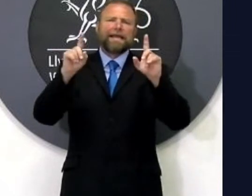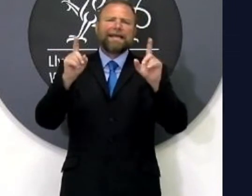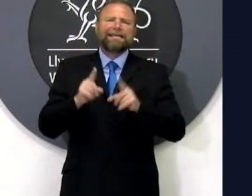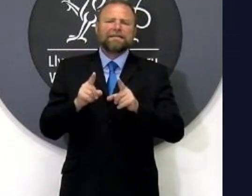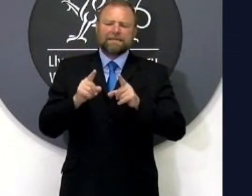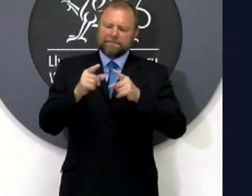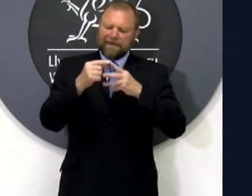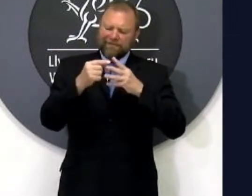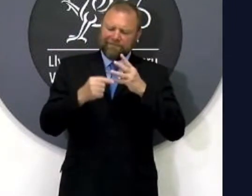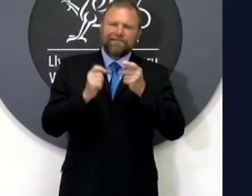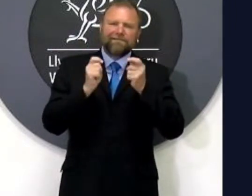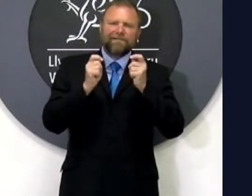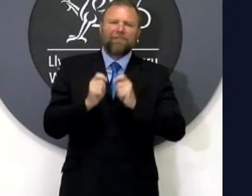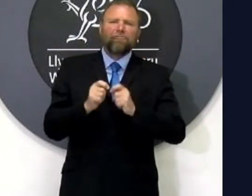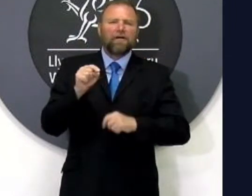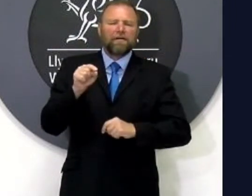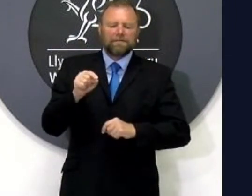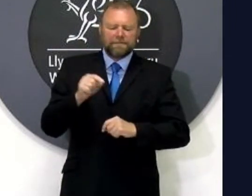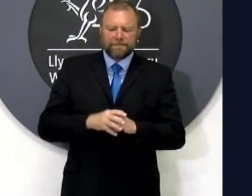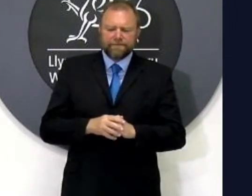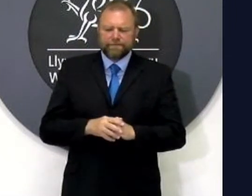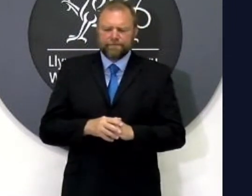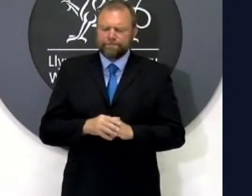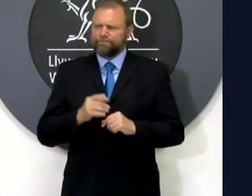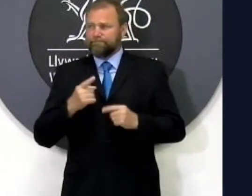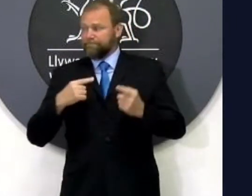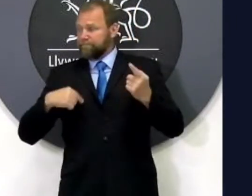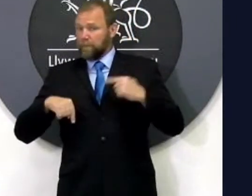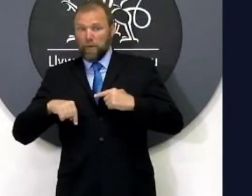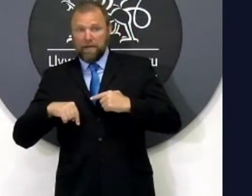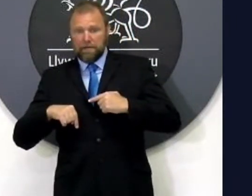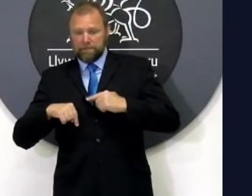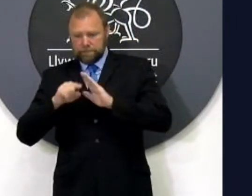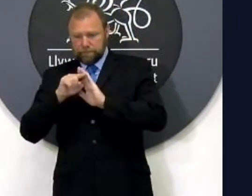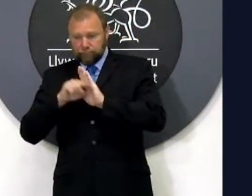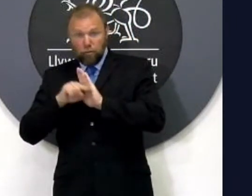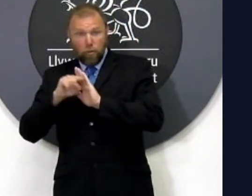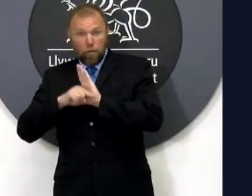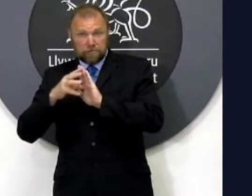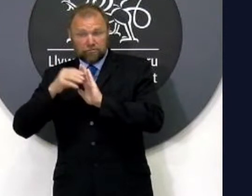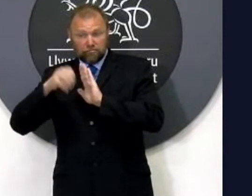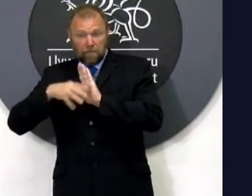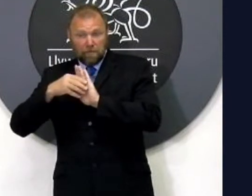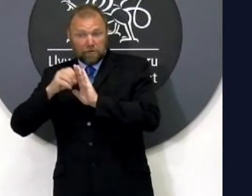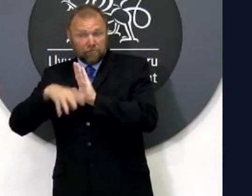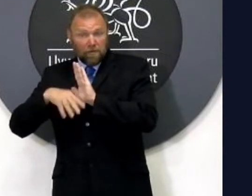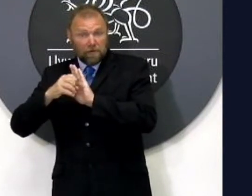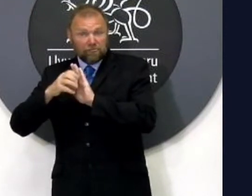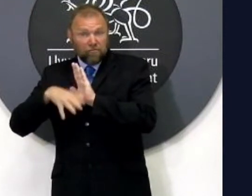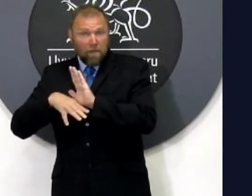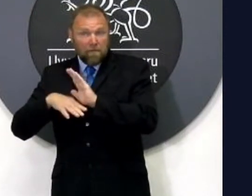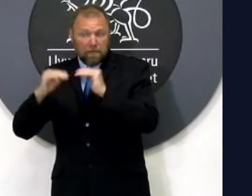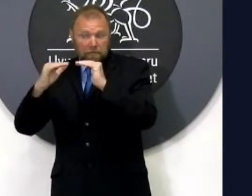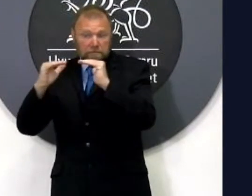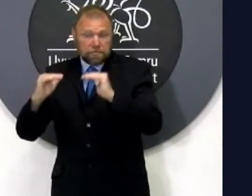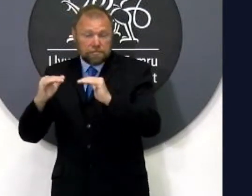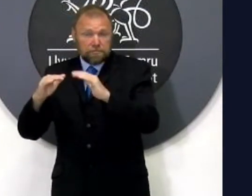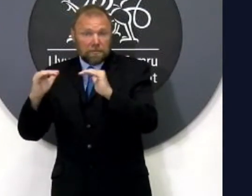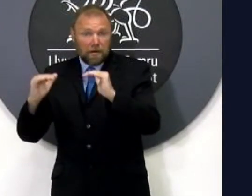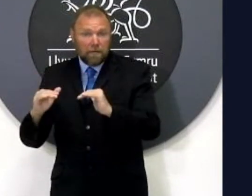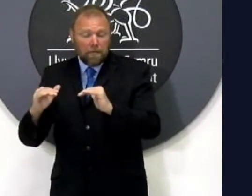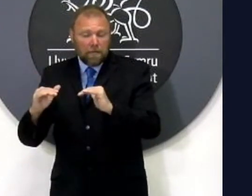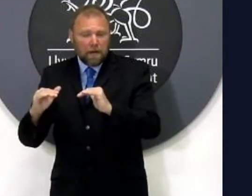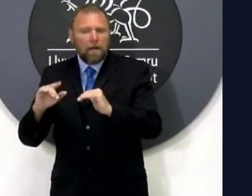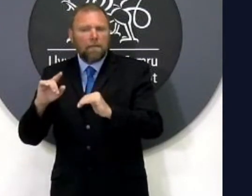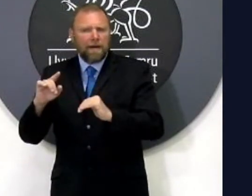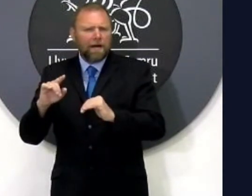that can bring, particularly at a time when we are relaxing the restrictions. But I am confident that the people of Wales will behave in a way that they